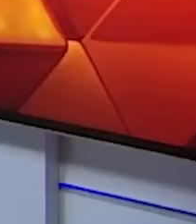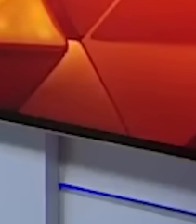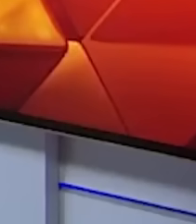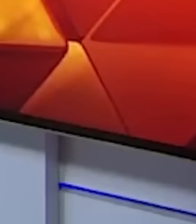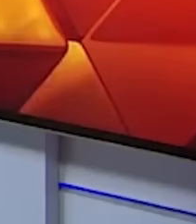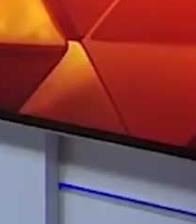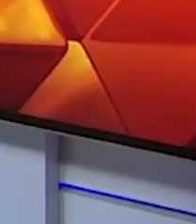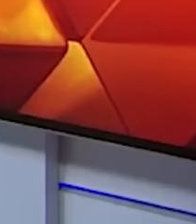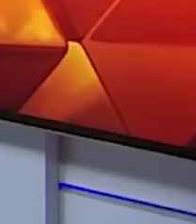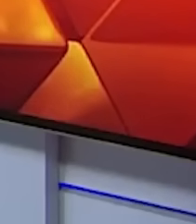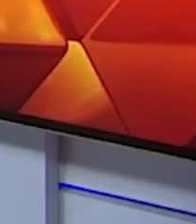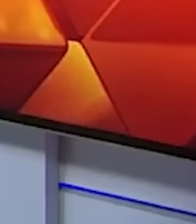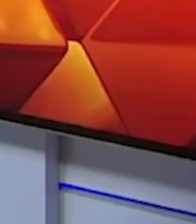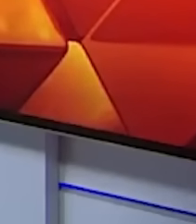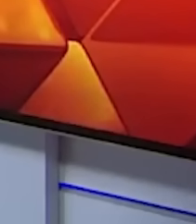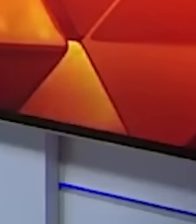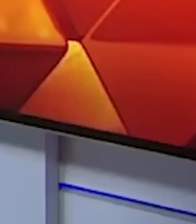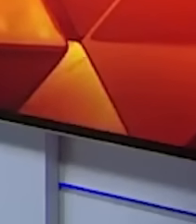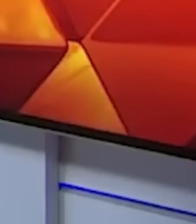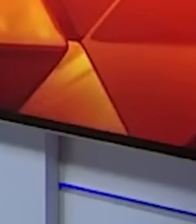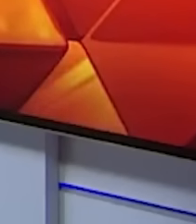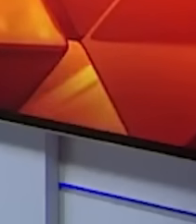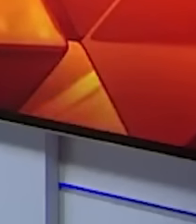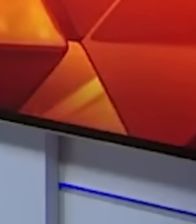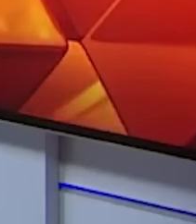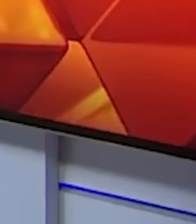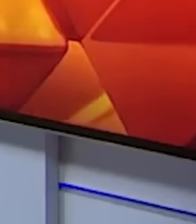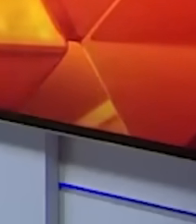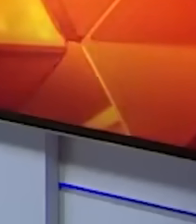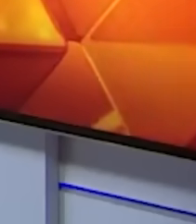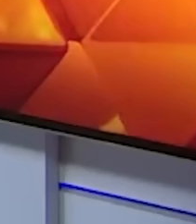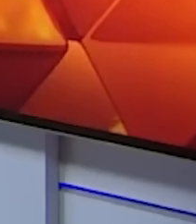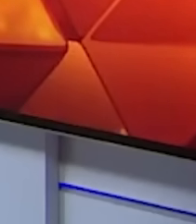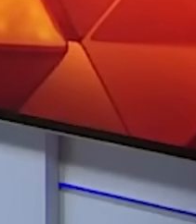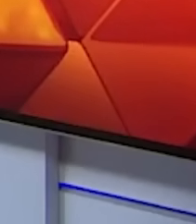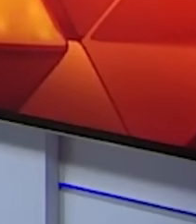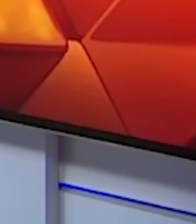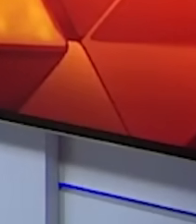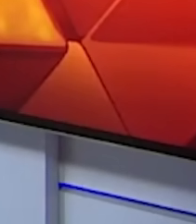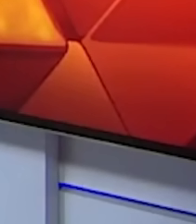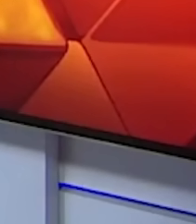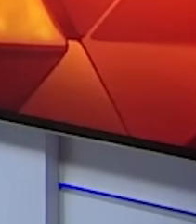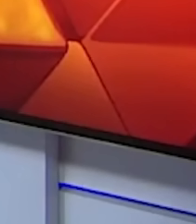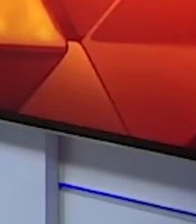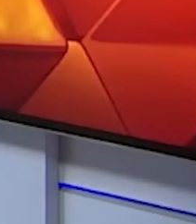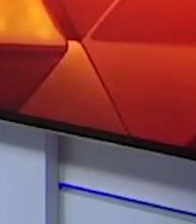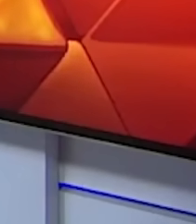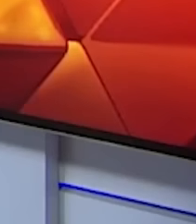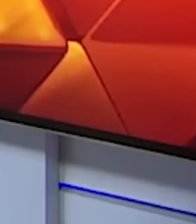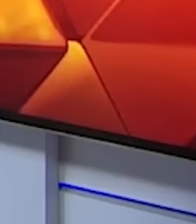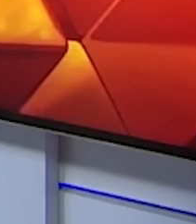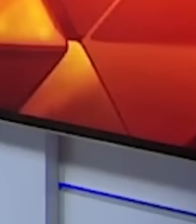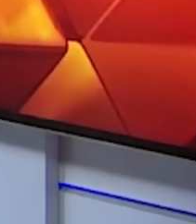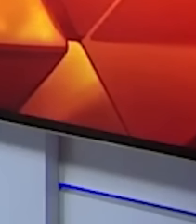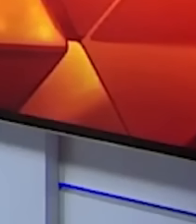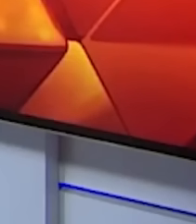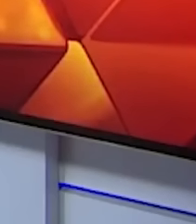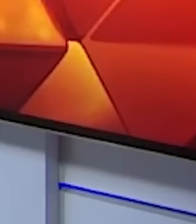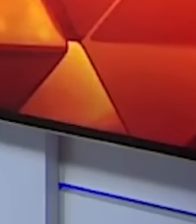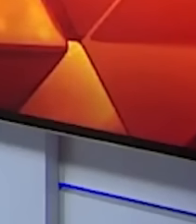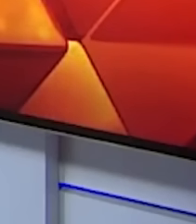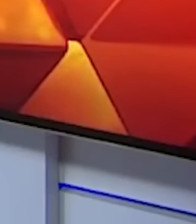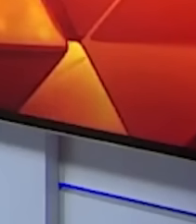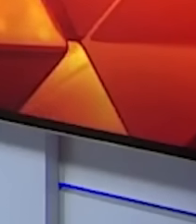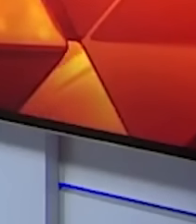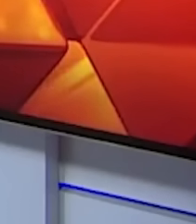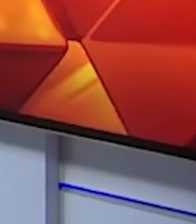Para sa mas mahabang chikahan, visit and subscribe to GMA Integrated News on YouTube. At para sa mga kapuso natin abroad, samahan niyo